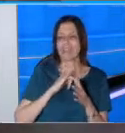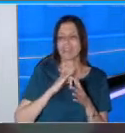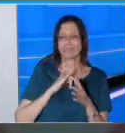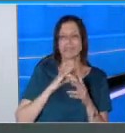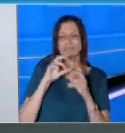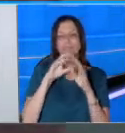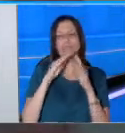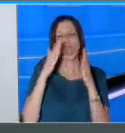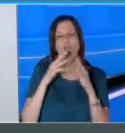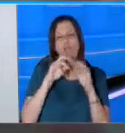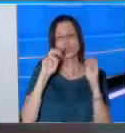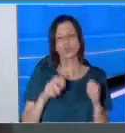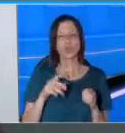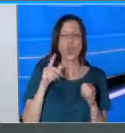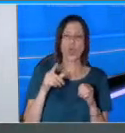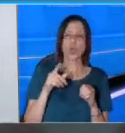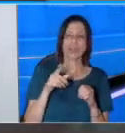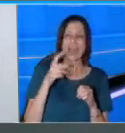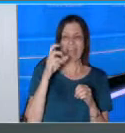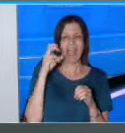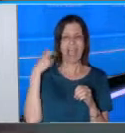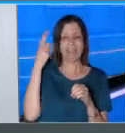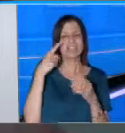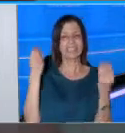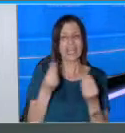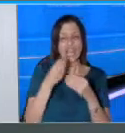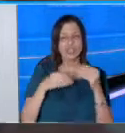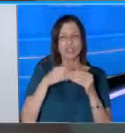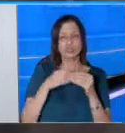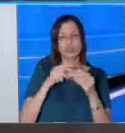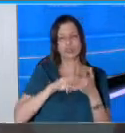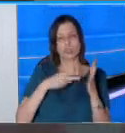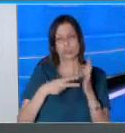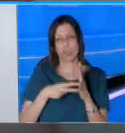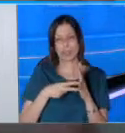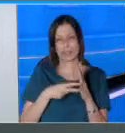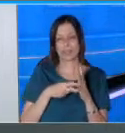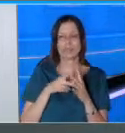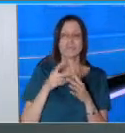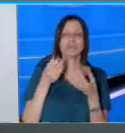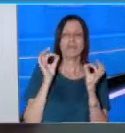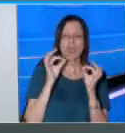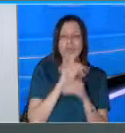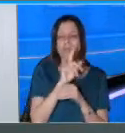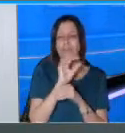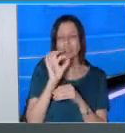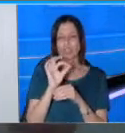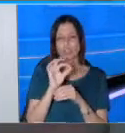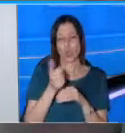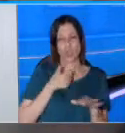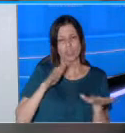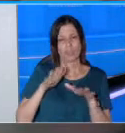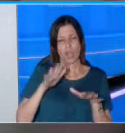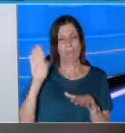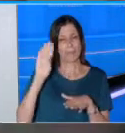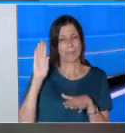הערבים הם כלי לשימוש פוליטי, בעיקר החל מהתקופה שראש הממשלה נתניהו בשלטון, הם כלי ציני.